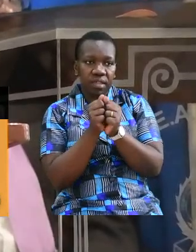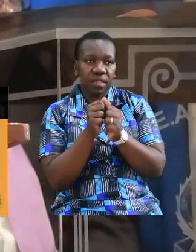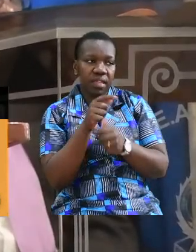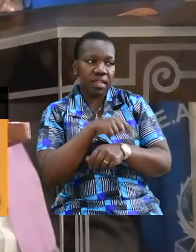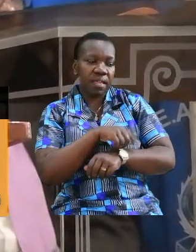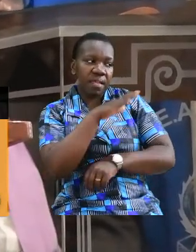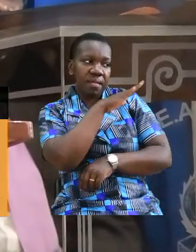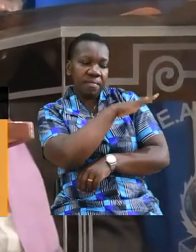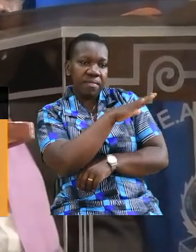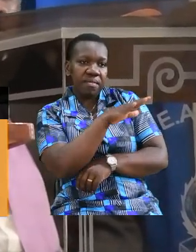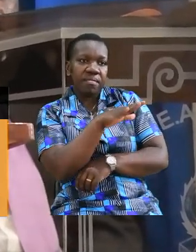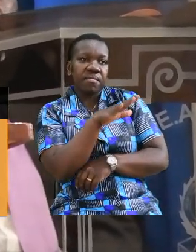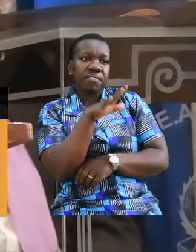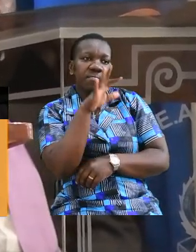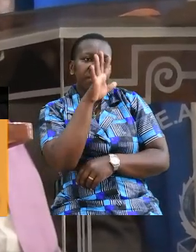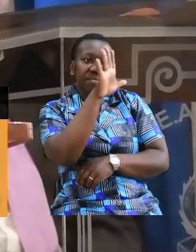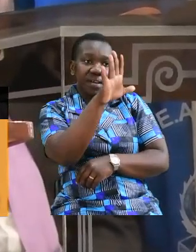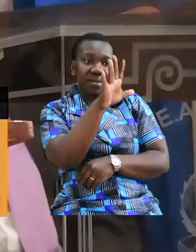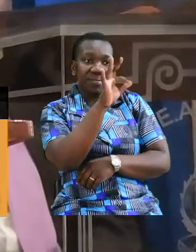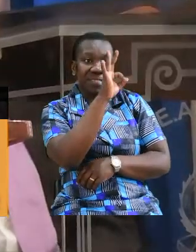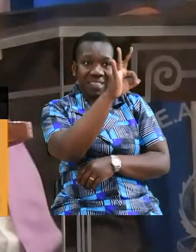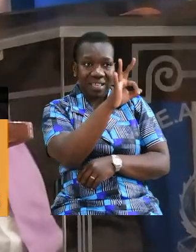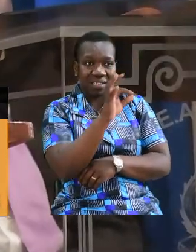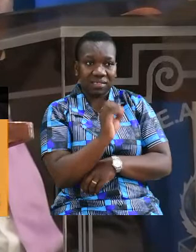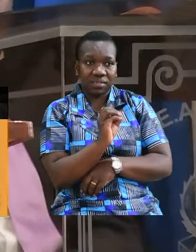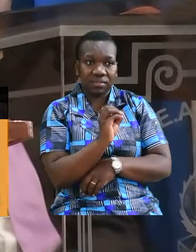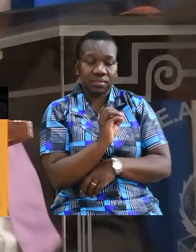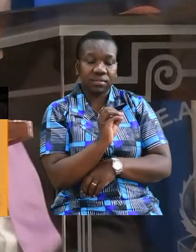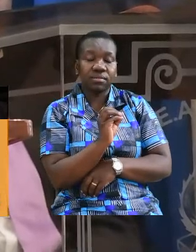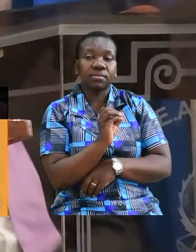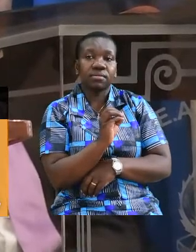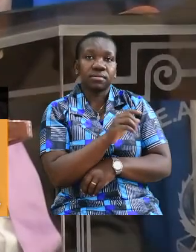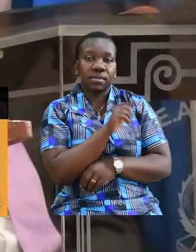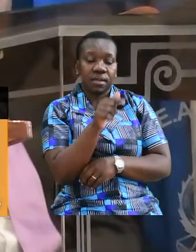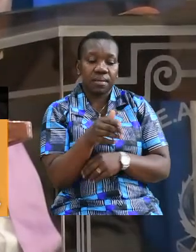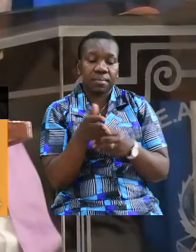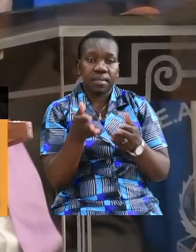saa 11 na nusu hadi saa 1.